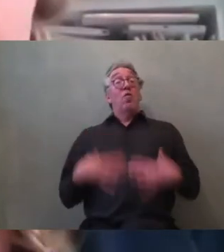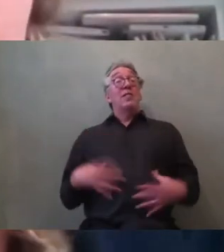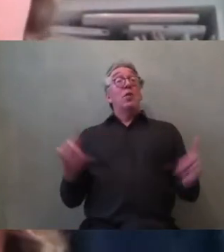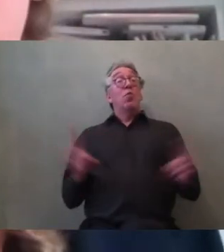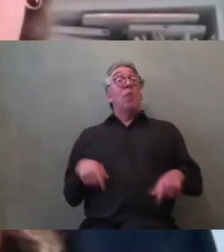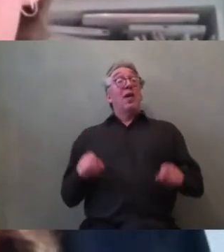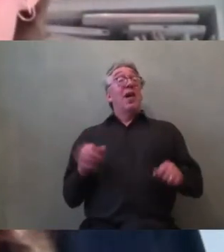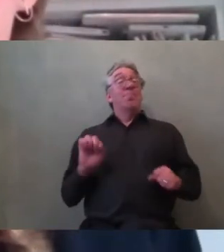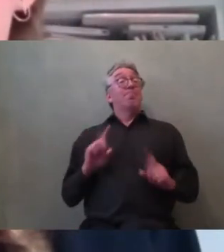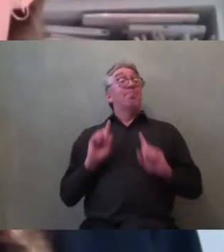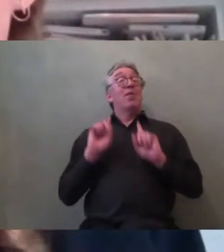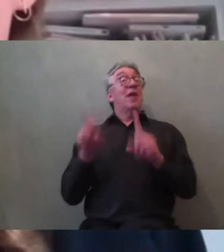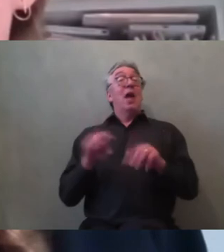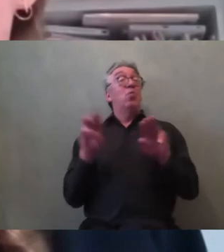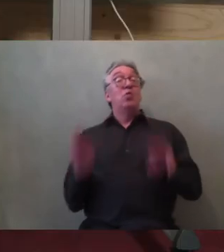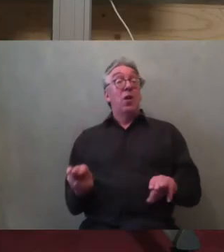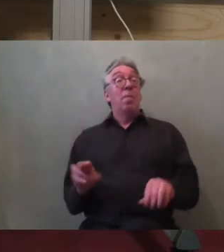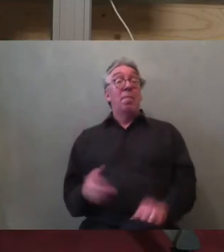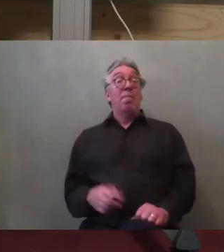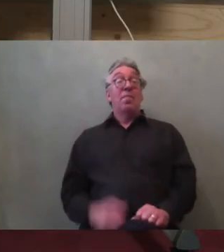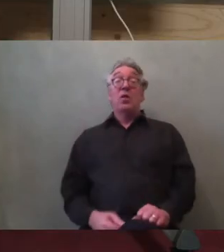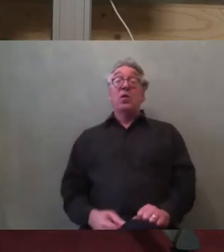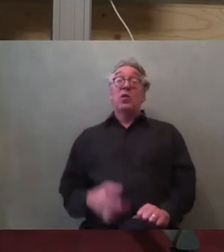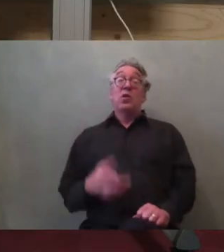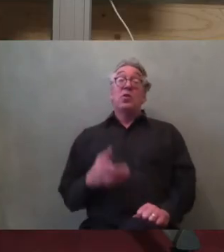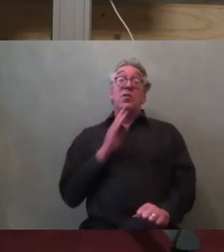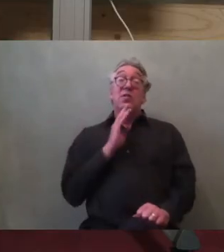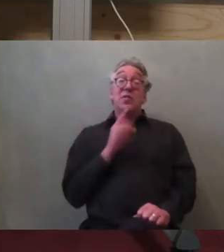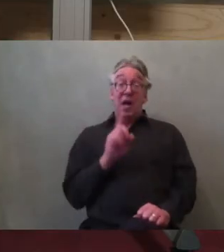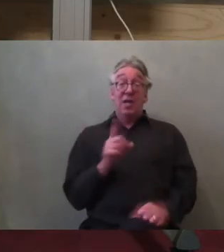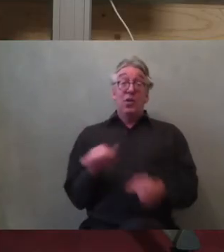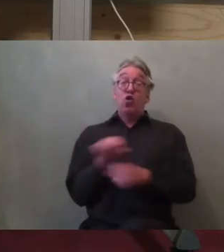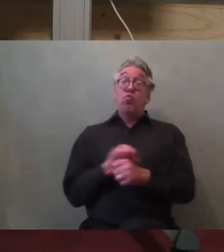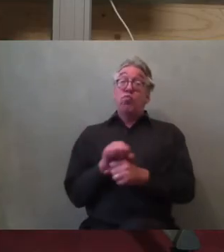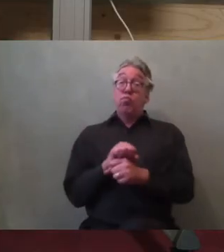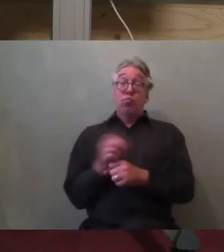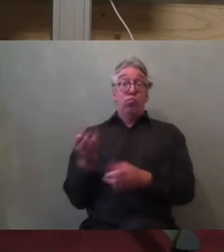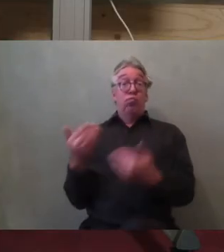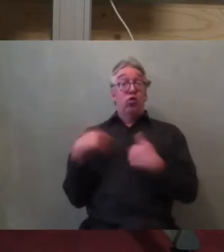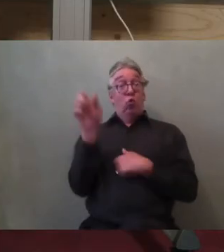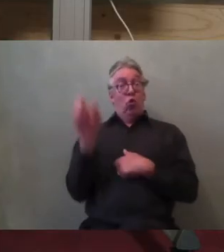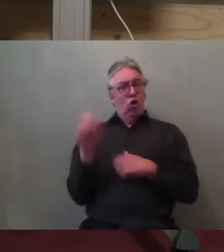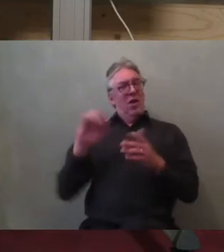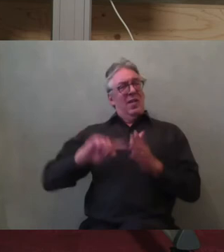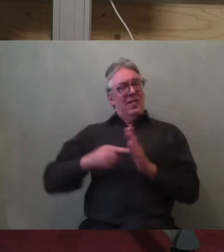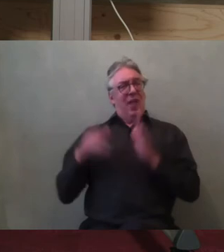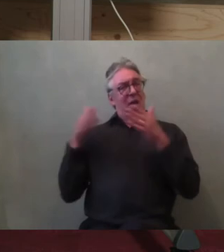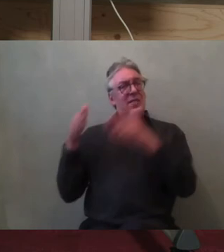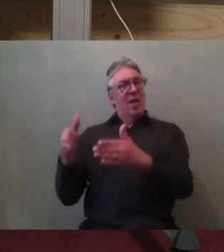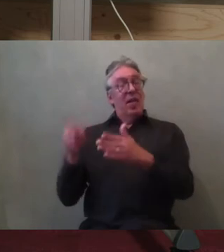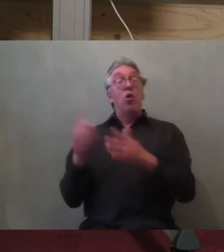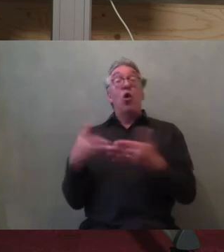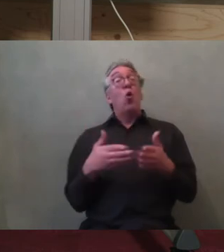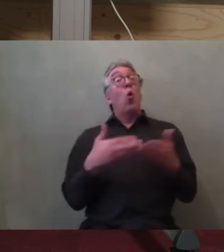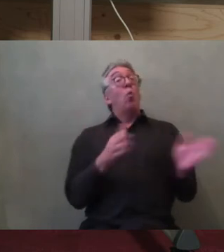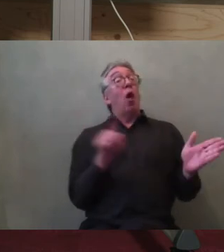museum kunnen komen. Maar op het moment dat jij de bezoeker centraal staat en je de deuren opent naar andere groepen, voelen